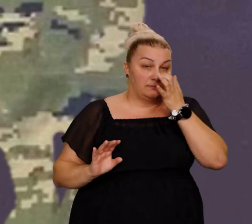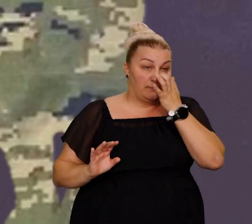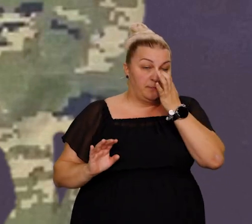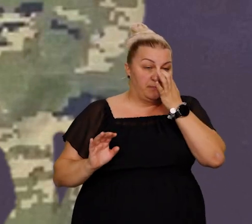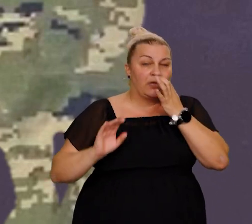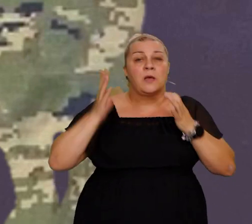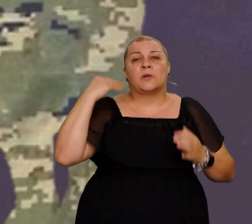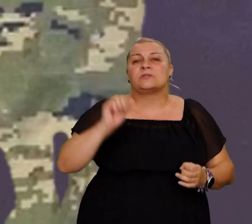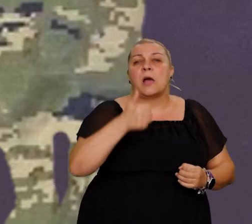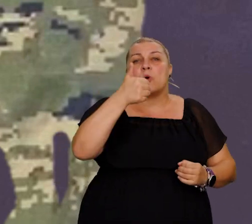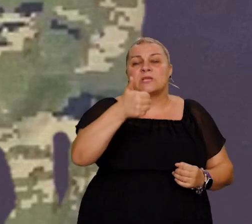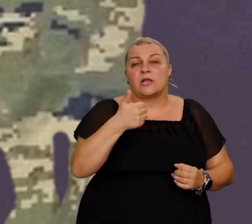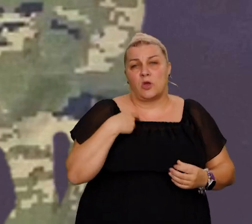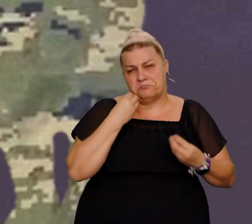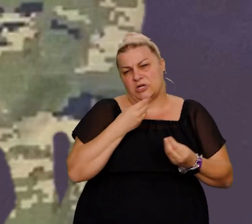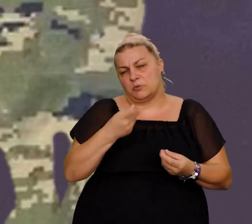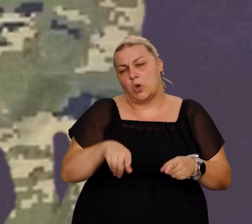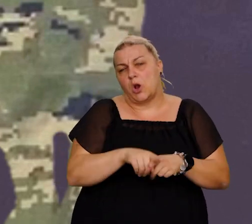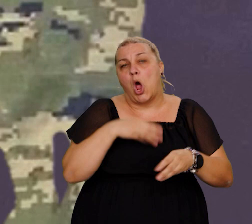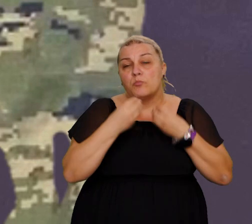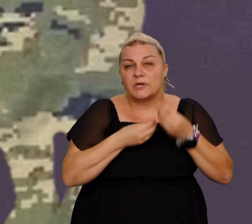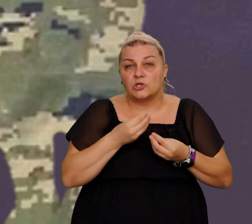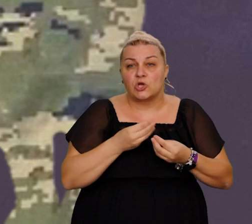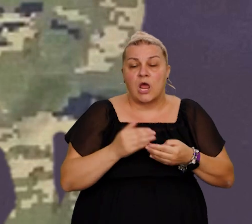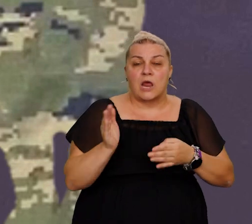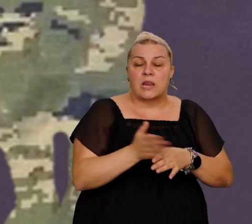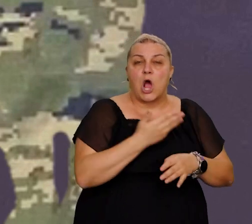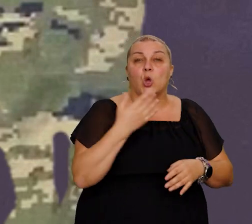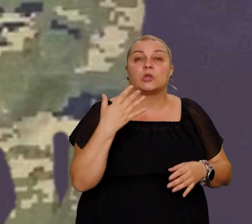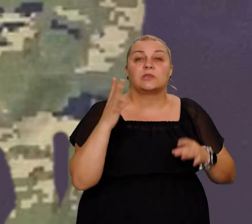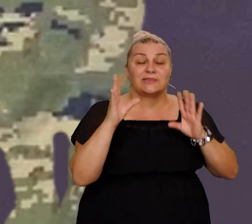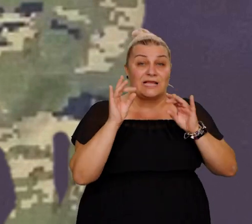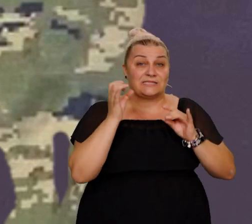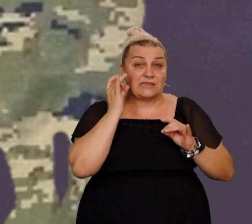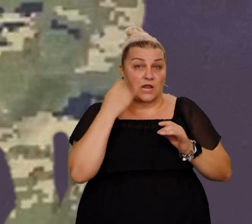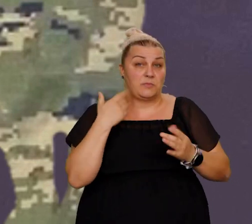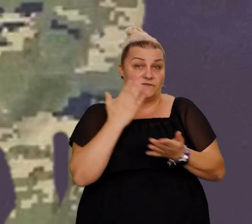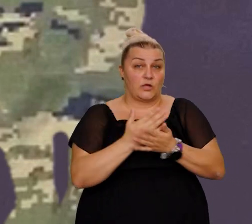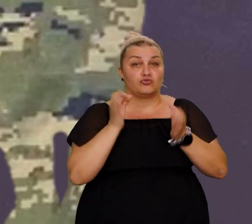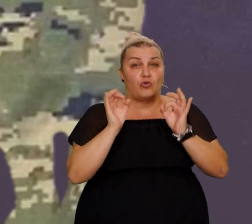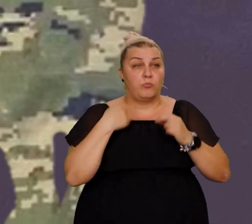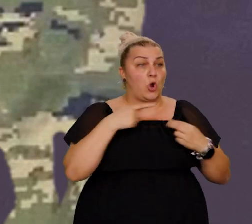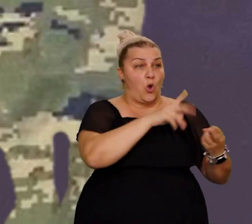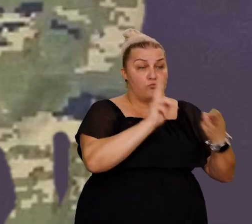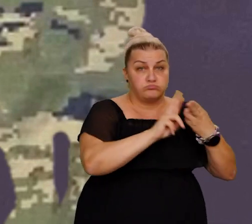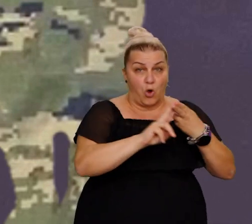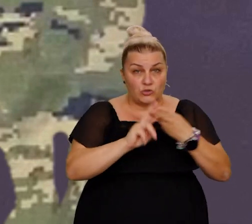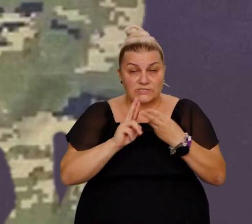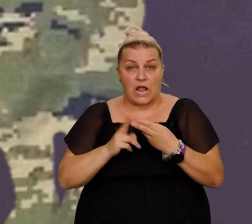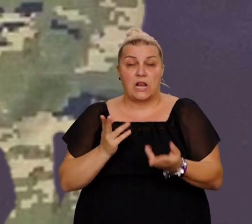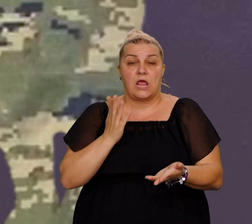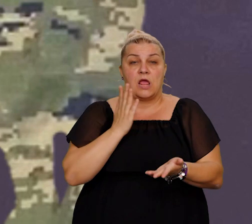pričam kao anegdotu, nakon nekih možda desetak dana, već smo se dobro upoznali, već smo dobro